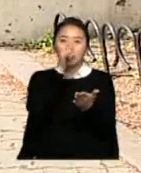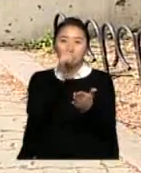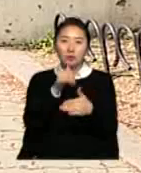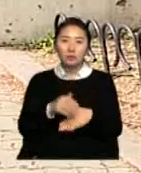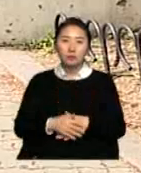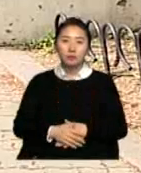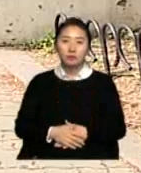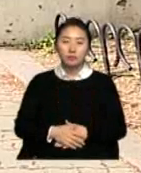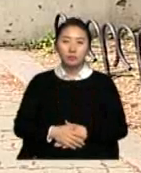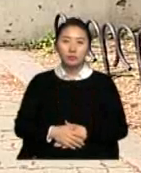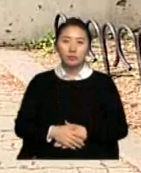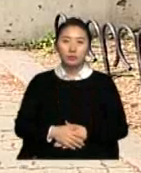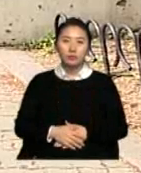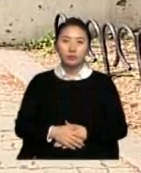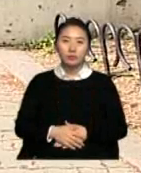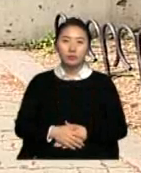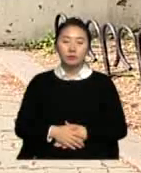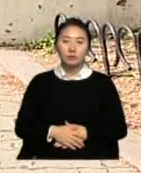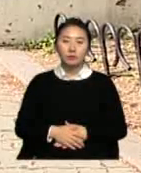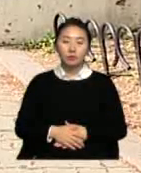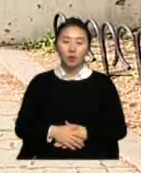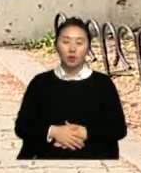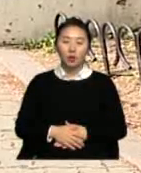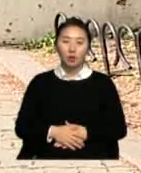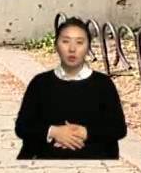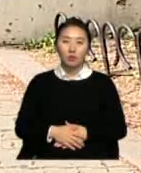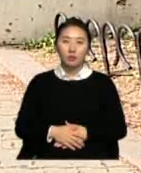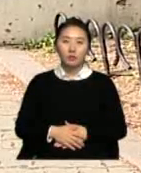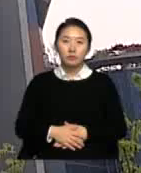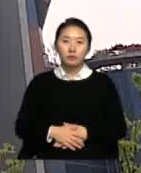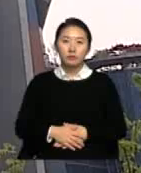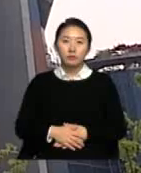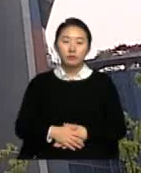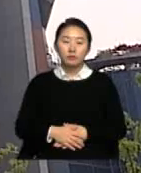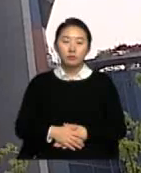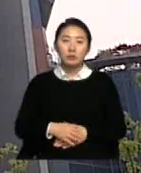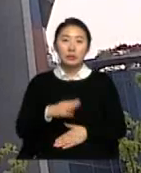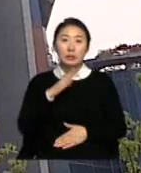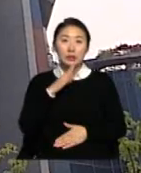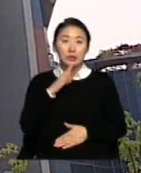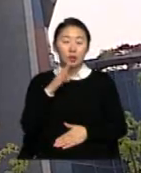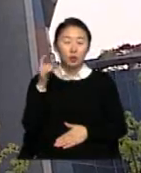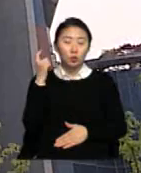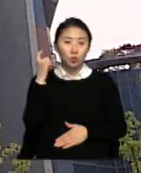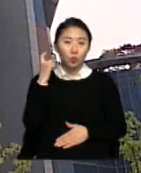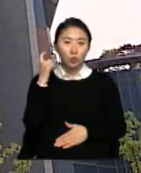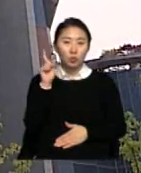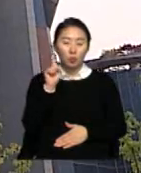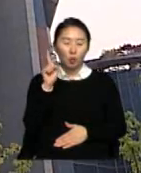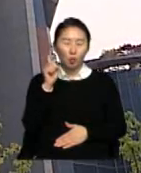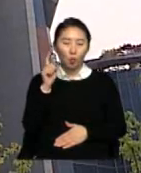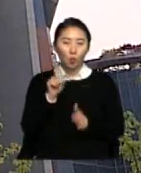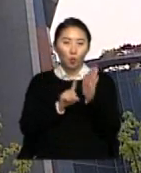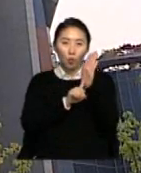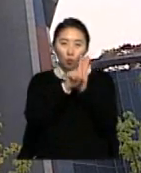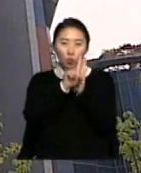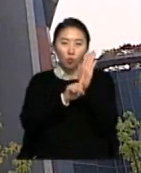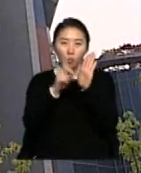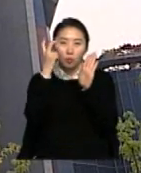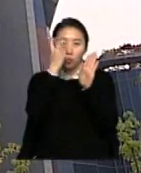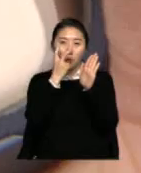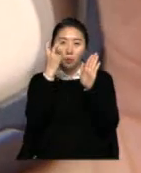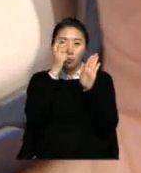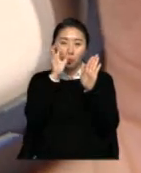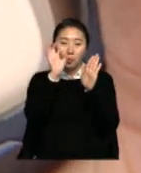떨어뜨리고 방으로 뛰어들어가고 그 정도로 찢어지는 소리가 났어요. 실제 소음 측정기를 이용해 비행기 소음을 측정해봤는데